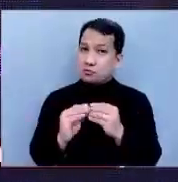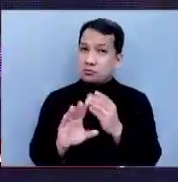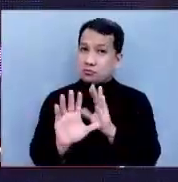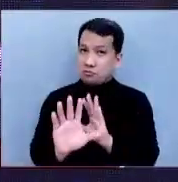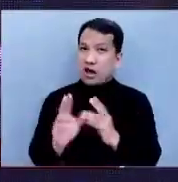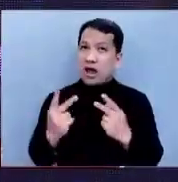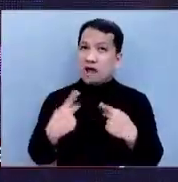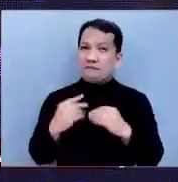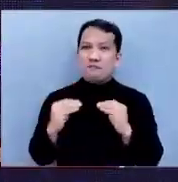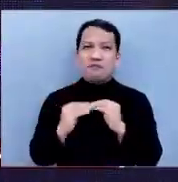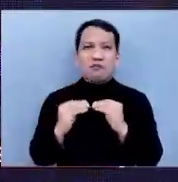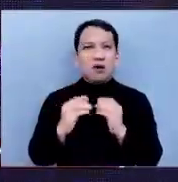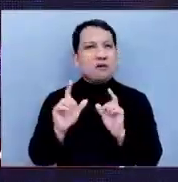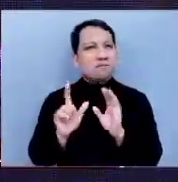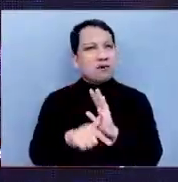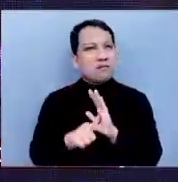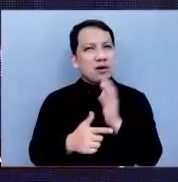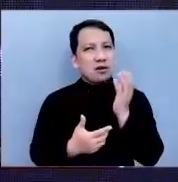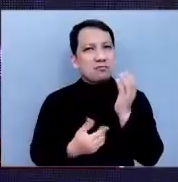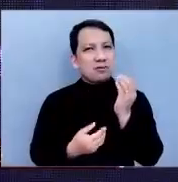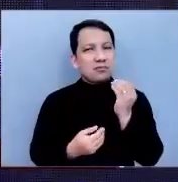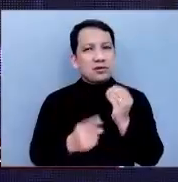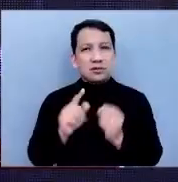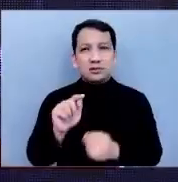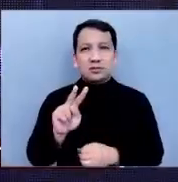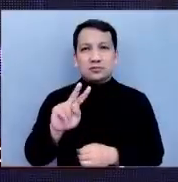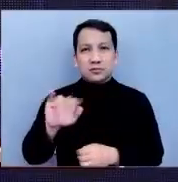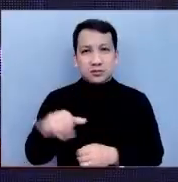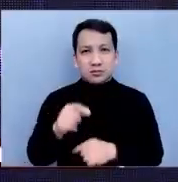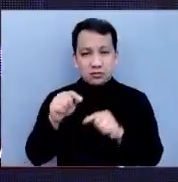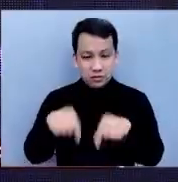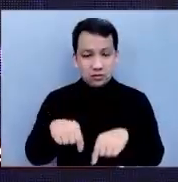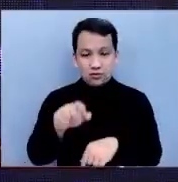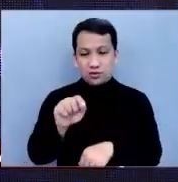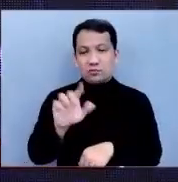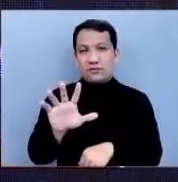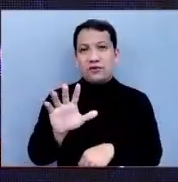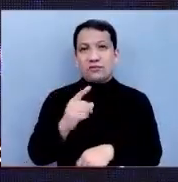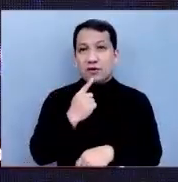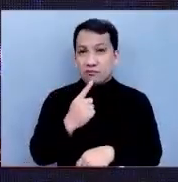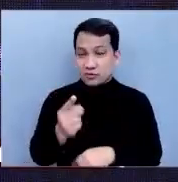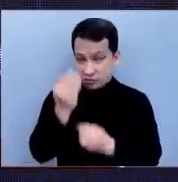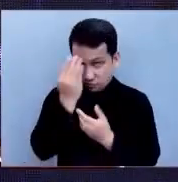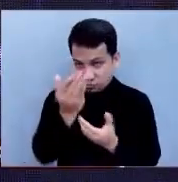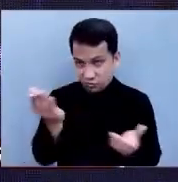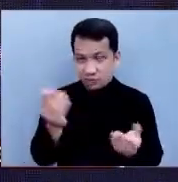dahil mamaya update sa TVJ on TV5 naman ang ichichika ko sa inyo.